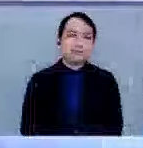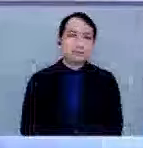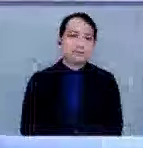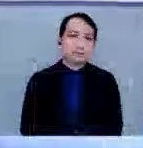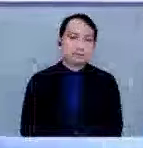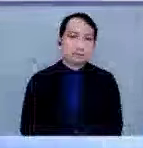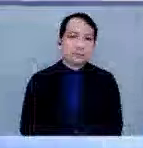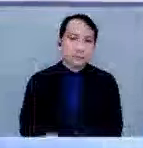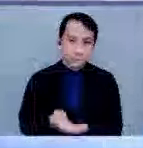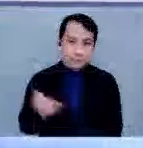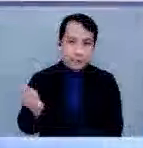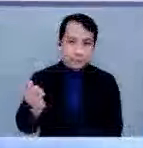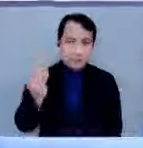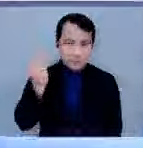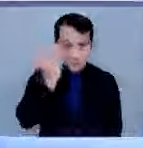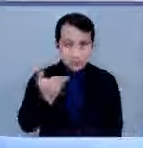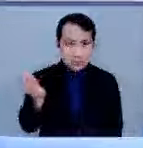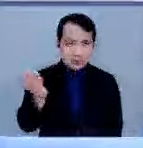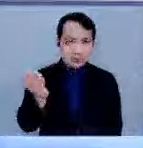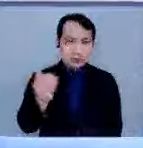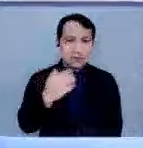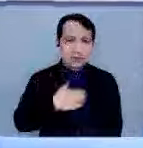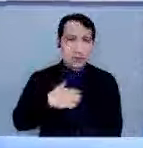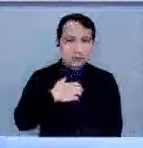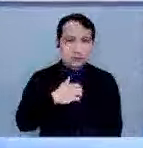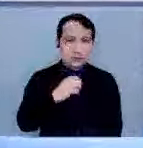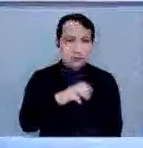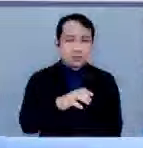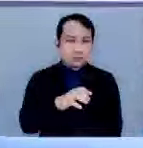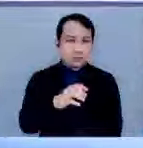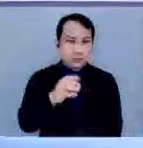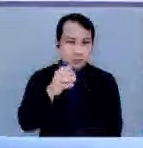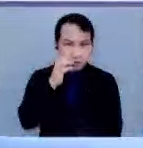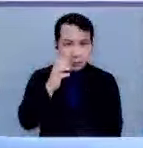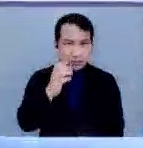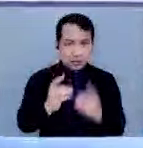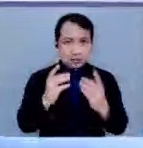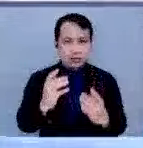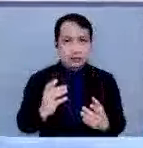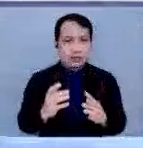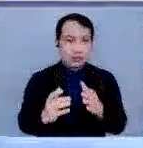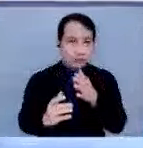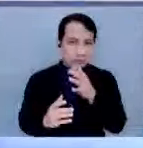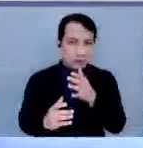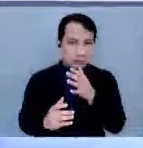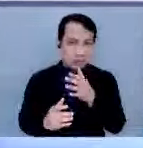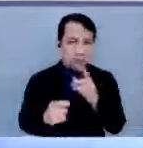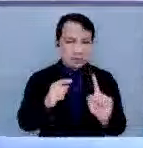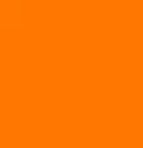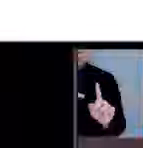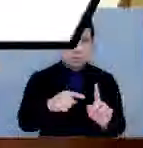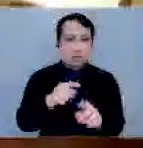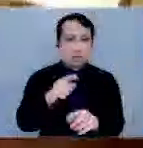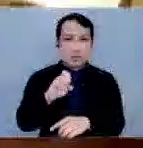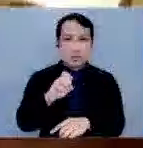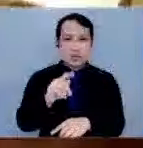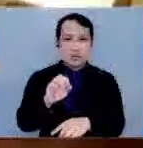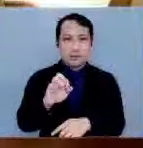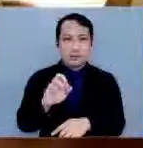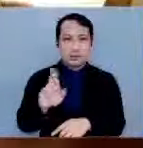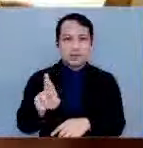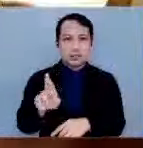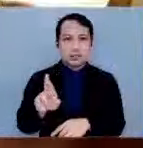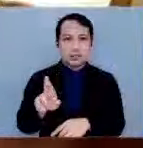Heto pang matindi, idinemanda si Christy Fermin ng ina ni Sara Labati na si Esther. Kinumpirma yan ni